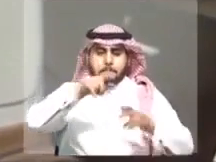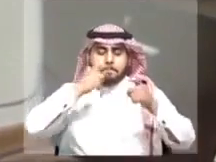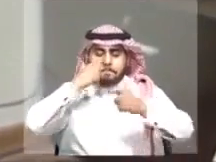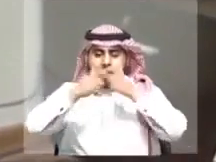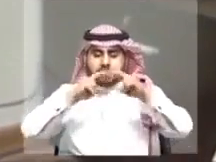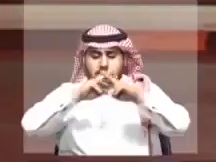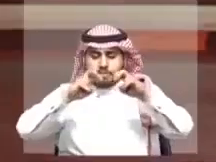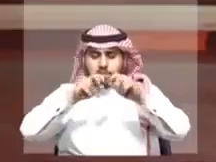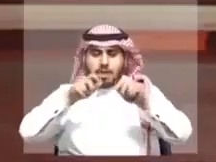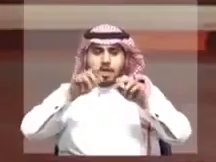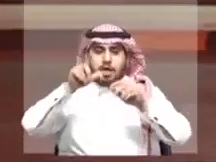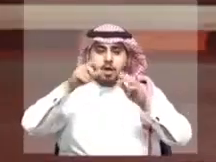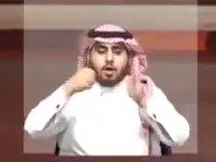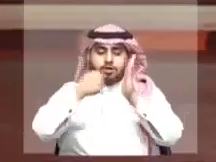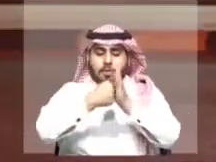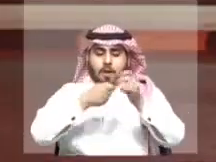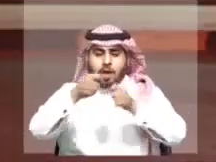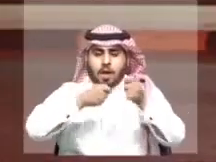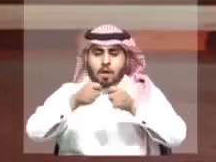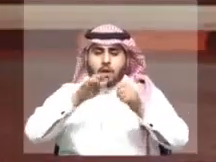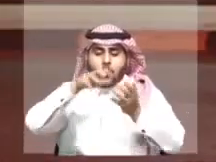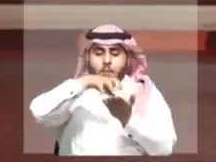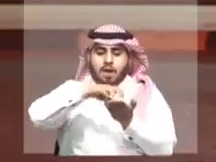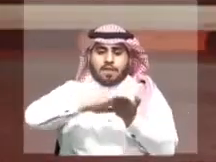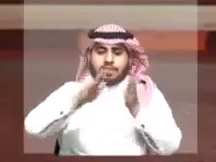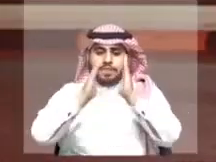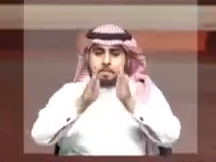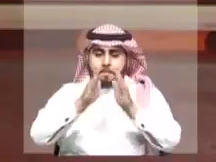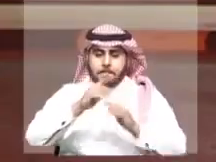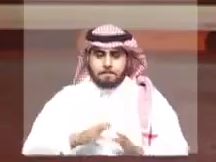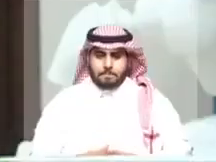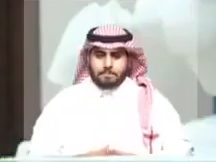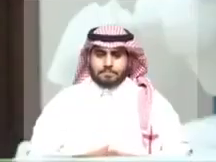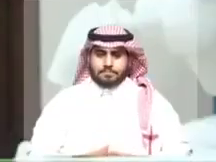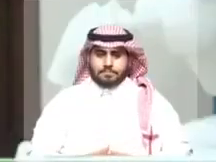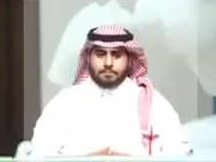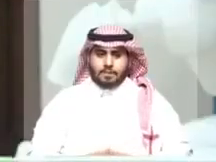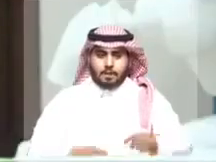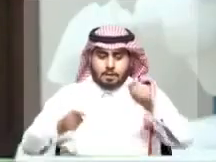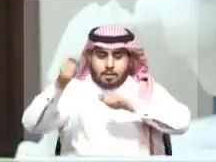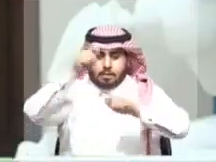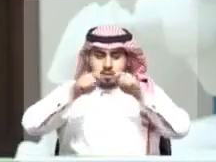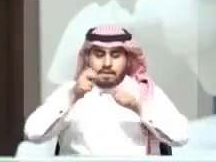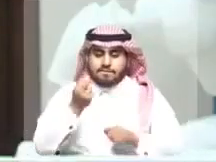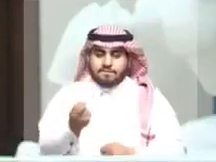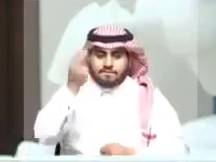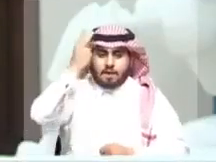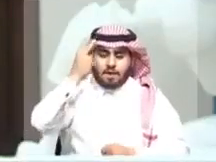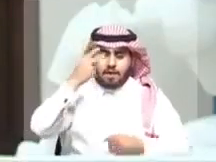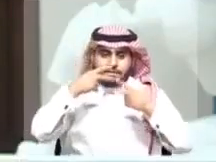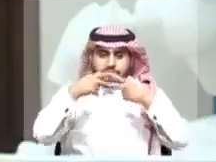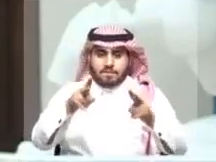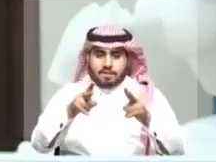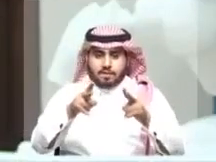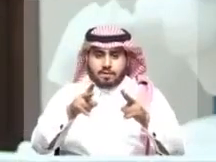السعودية للإلكترونية في مدينة الدمام بالمنطقة الشرقية. حقيقة هذا المشروع بدأ في فكرته بعد انطلاق